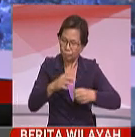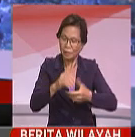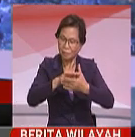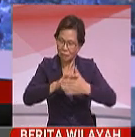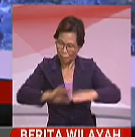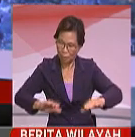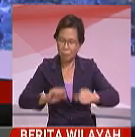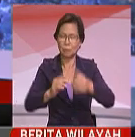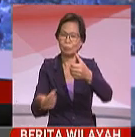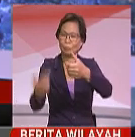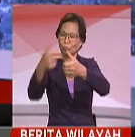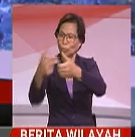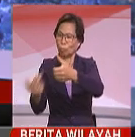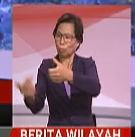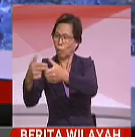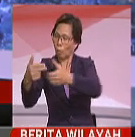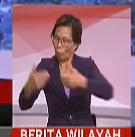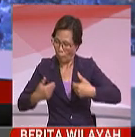keselamatan.